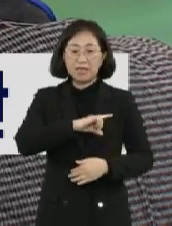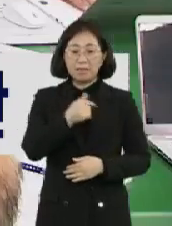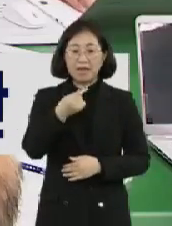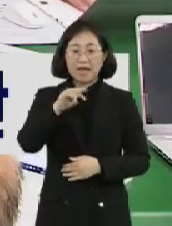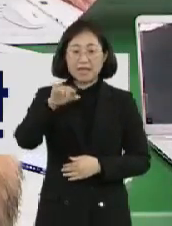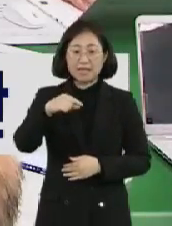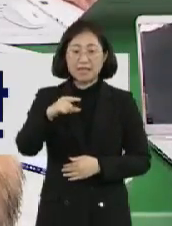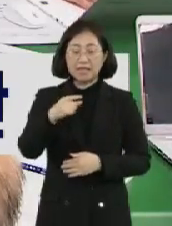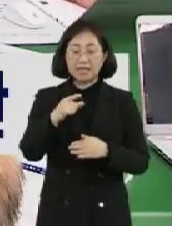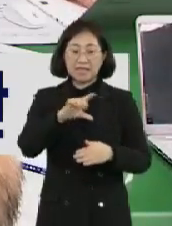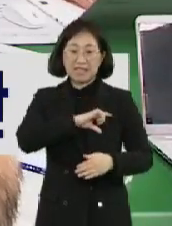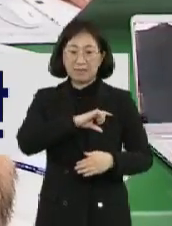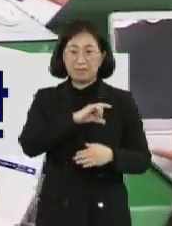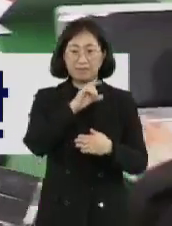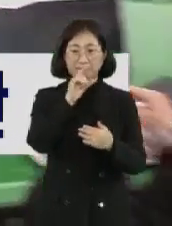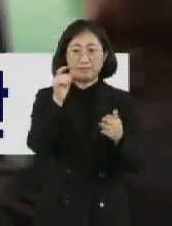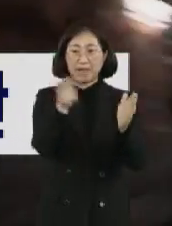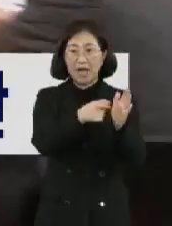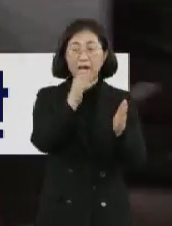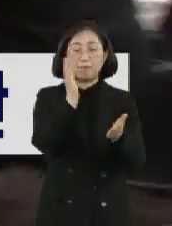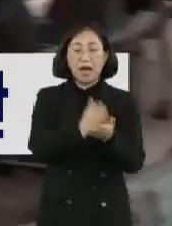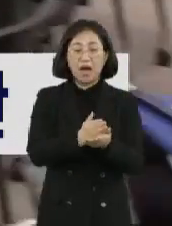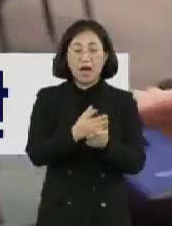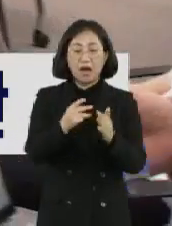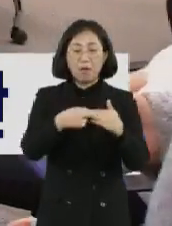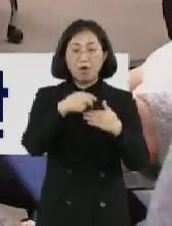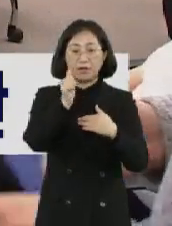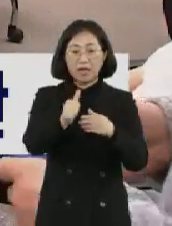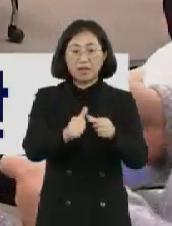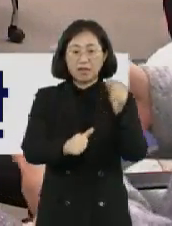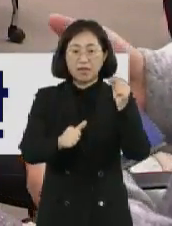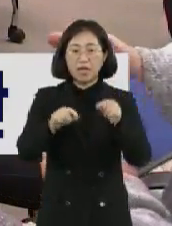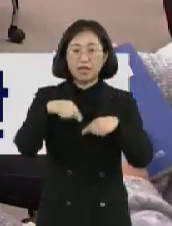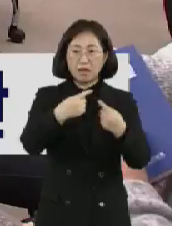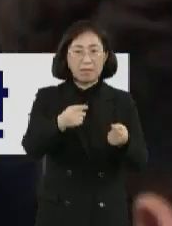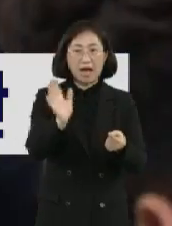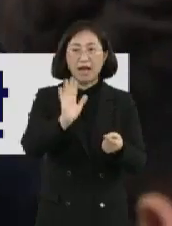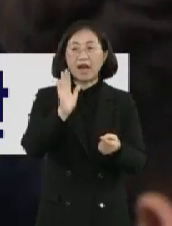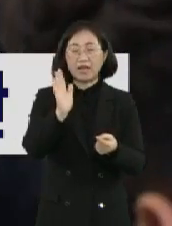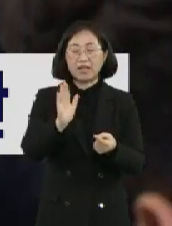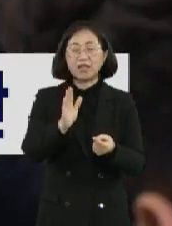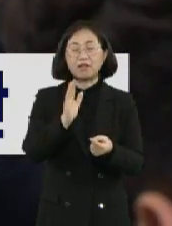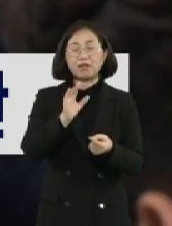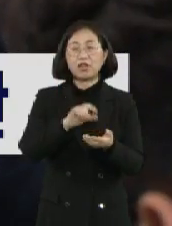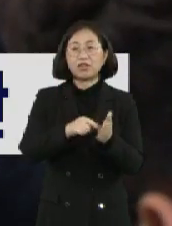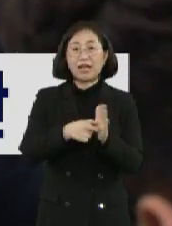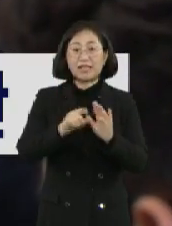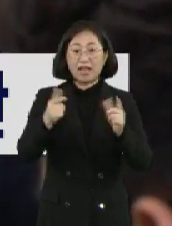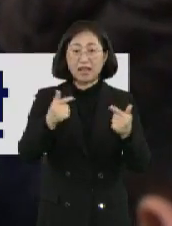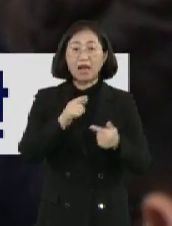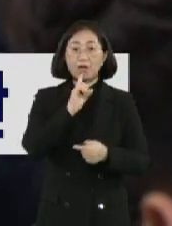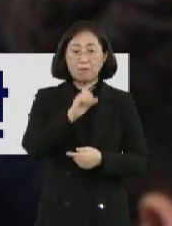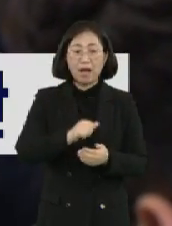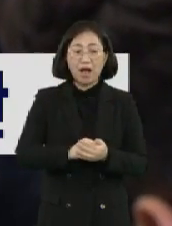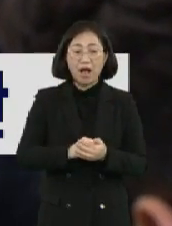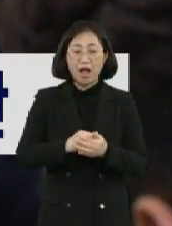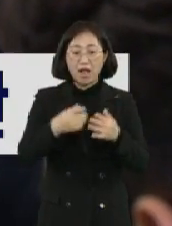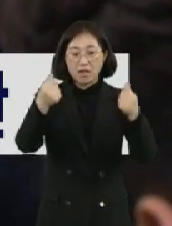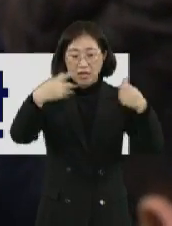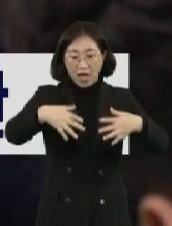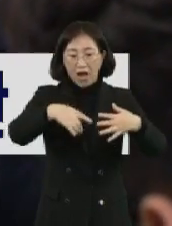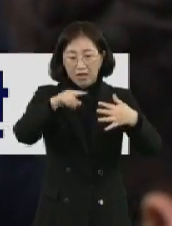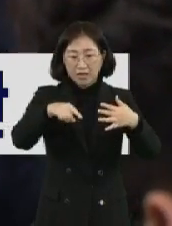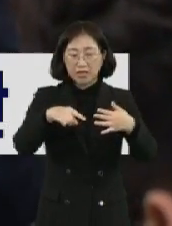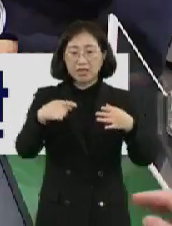명칭 사용과 병원장 임명 시 협의, 운영이 참여 등이 적절치 않다는 입장을 전달했으며 조항을 수정 보완하기